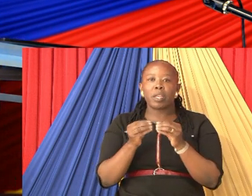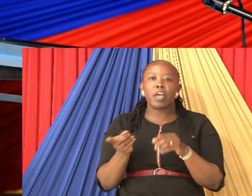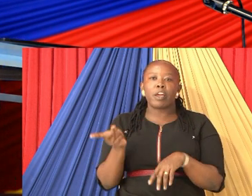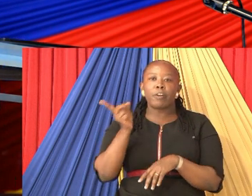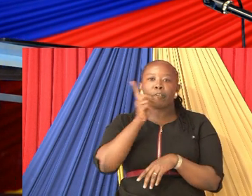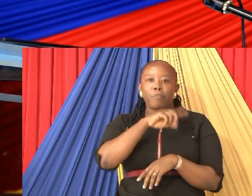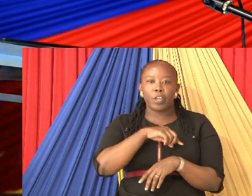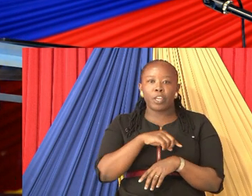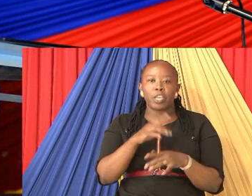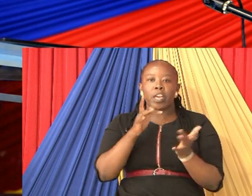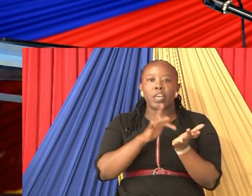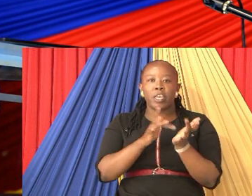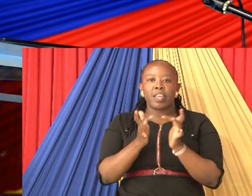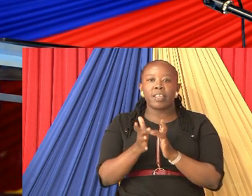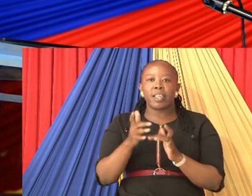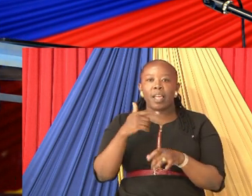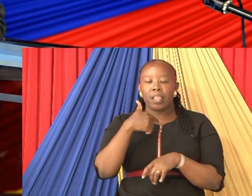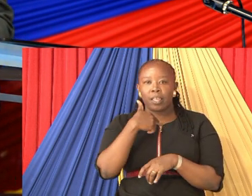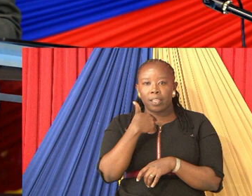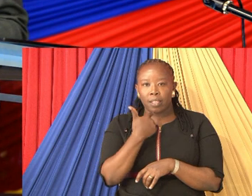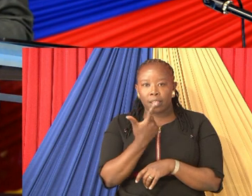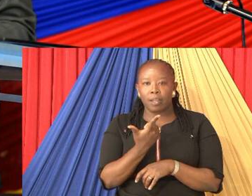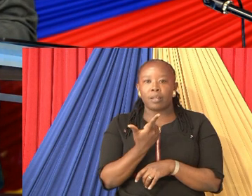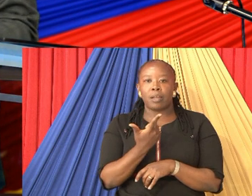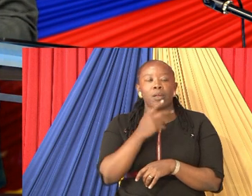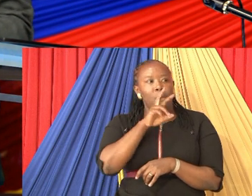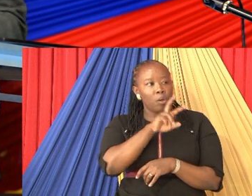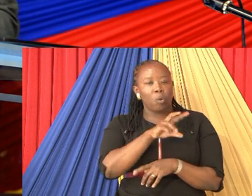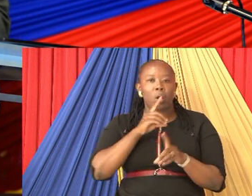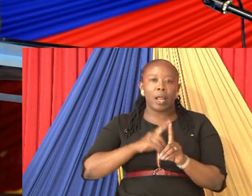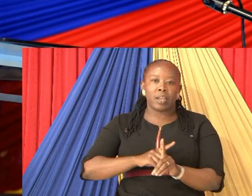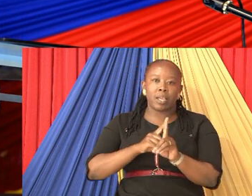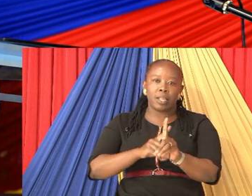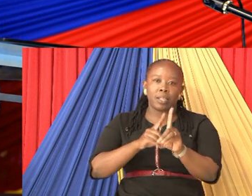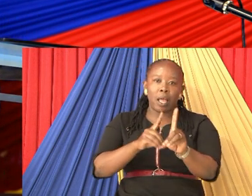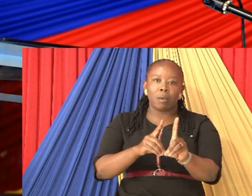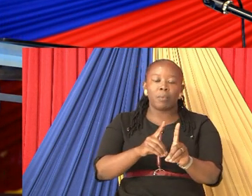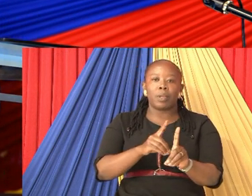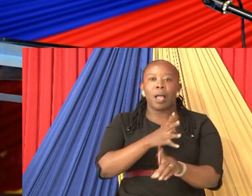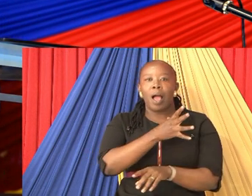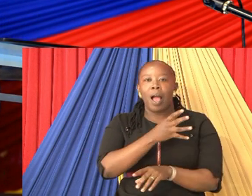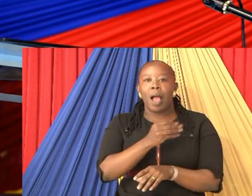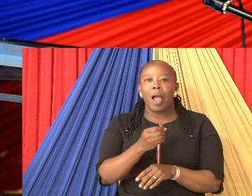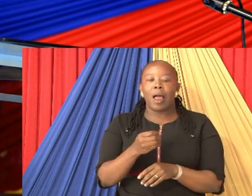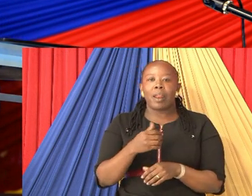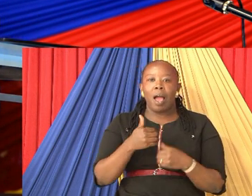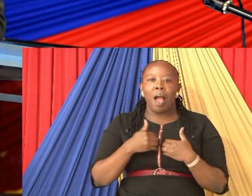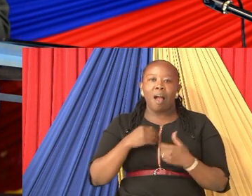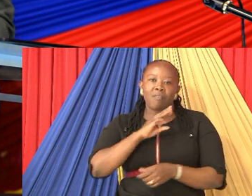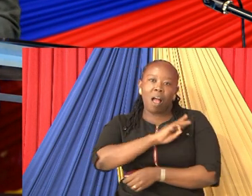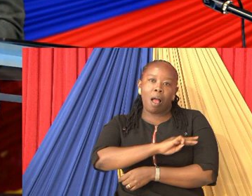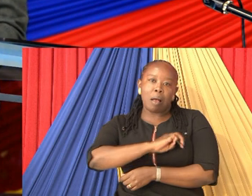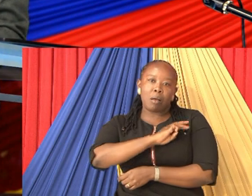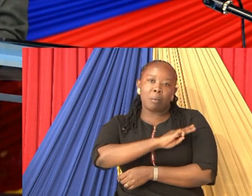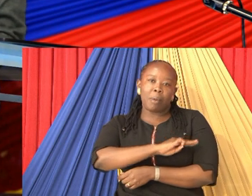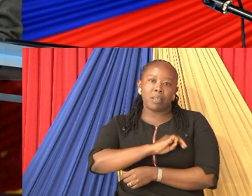anawageukia wanafunzi wake. Na maandiko yanasema Yesu akawahurumia.